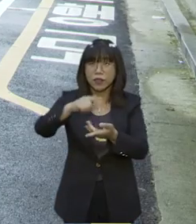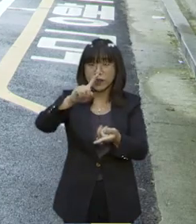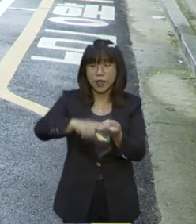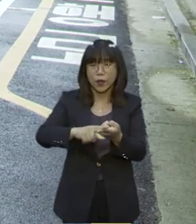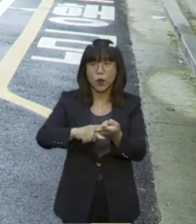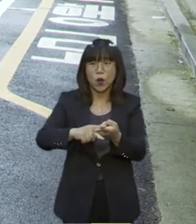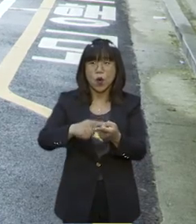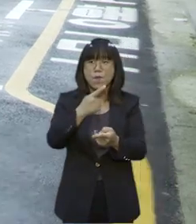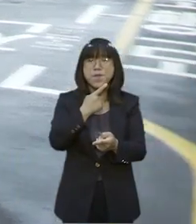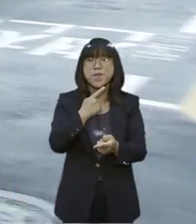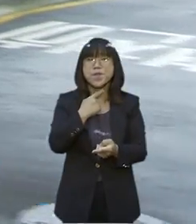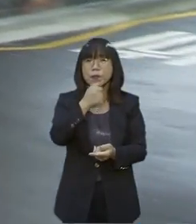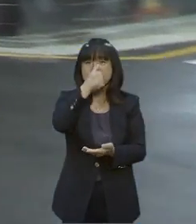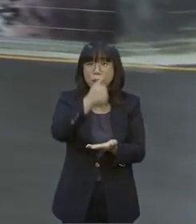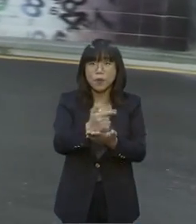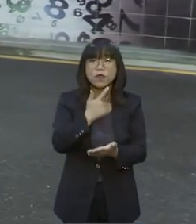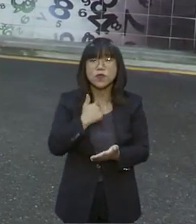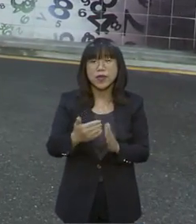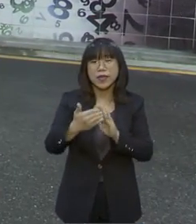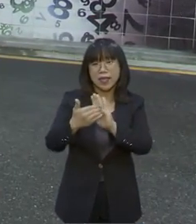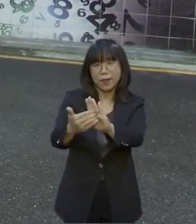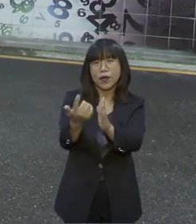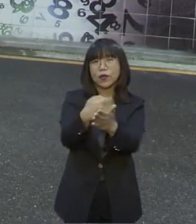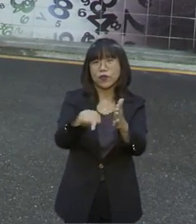초점을 맞춘 디자인을 제작했습니다.